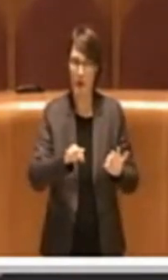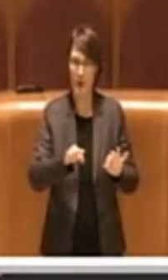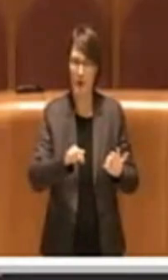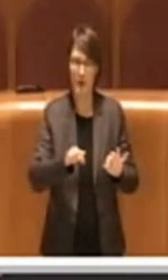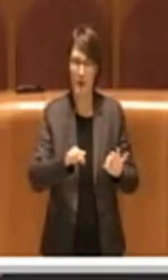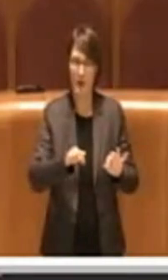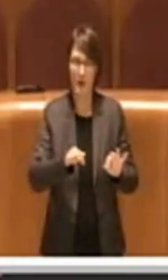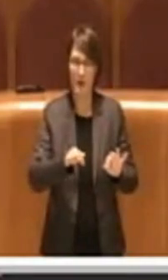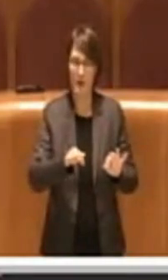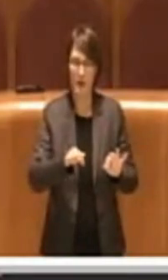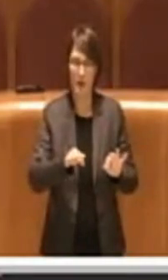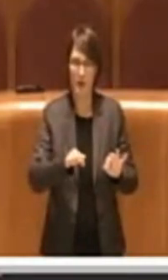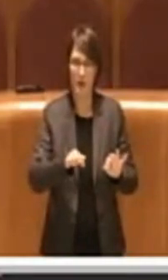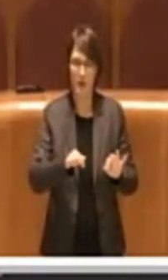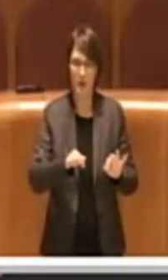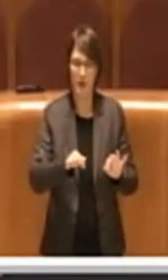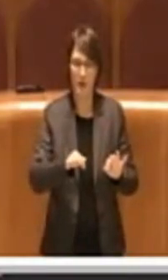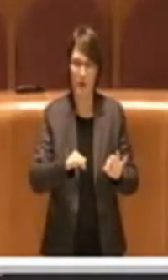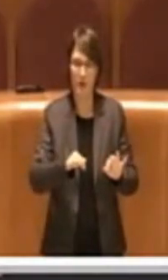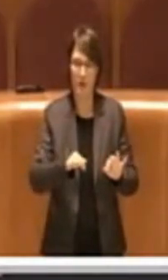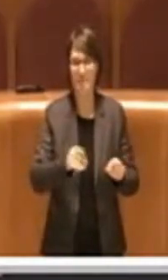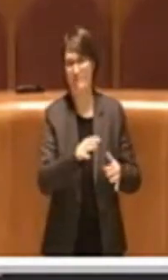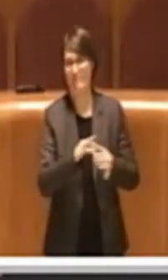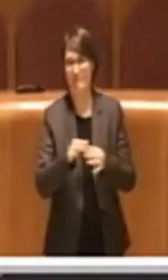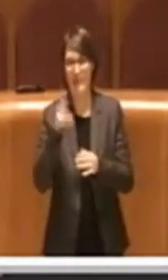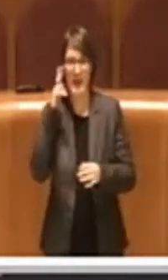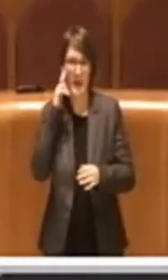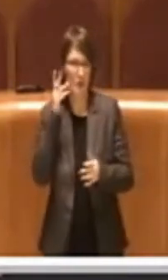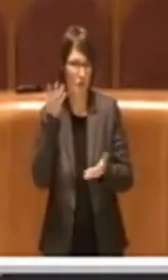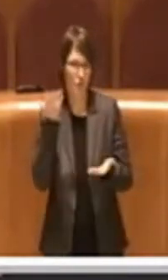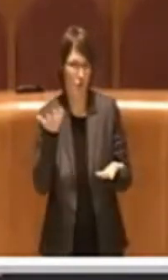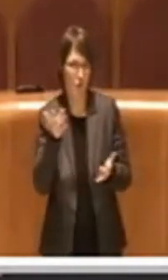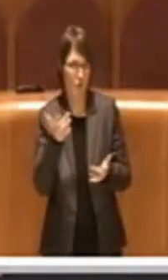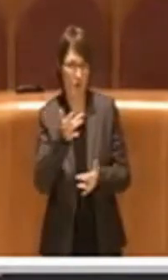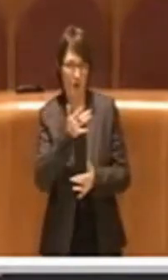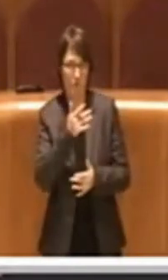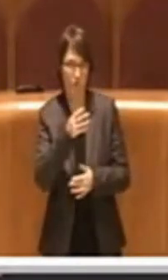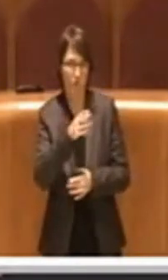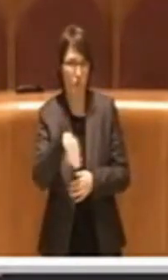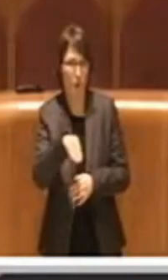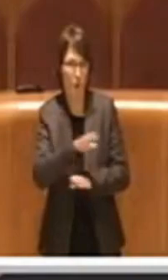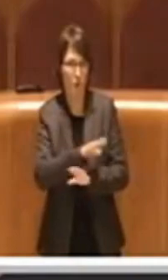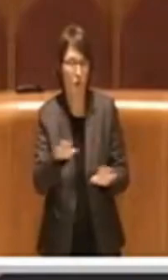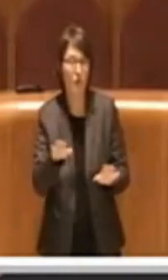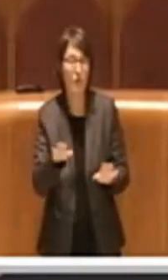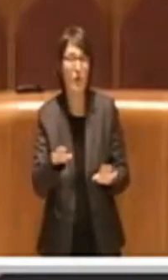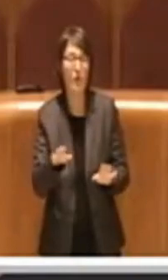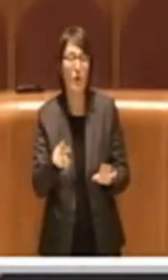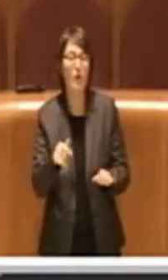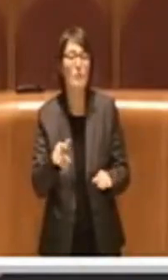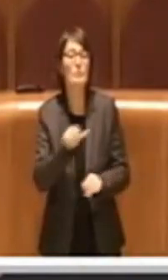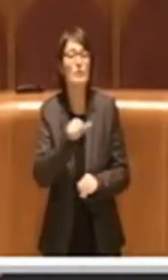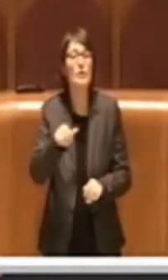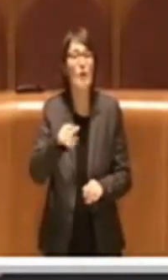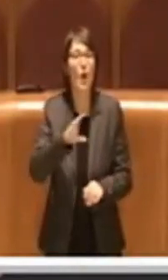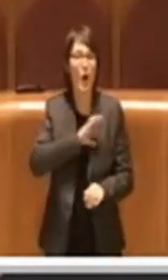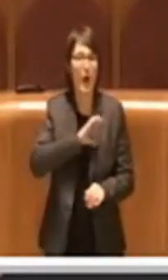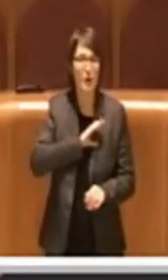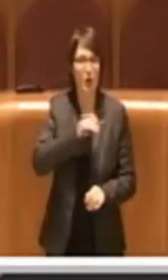può definire per una credenza religiosa, che chiaramente in questo caso non è soltanto